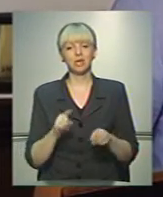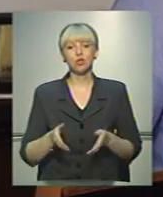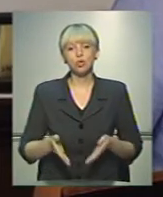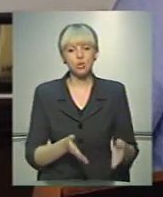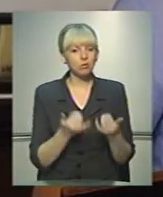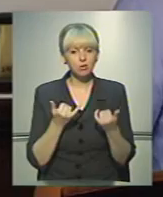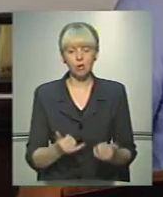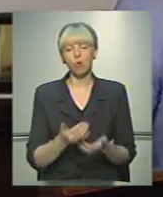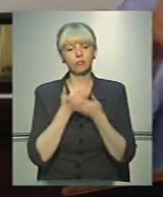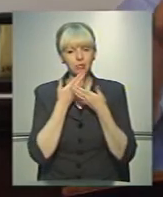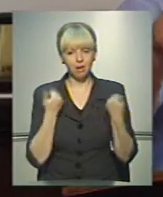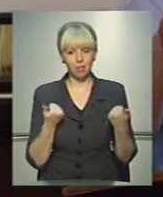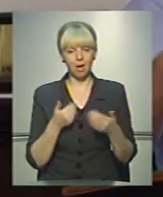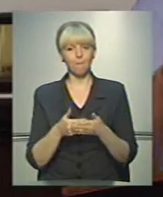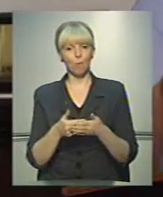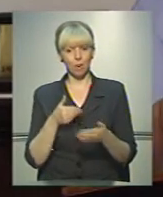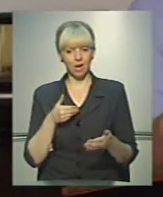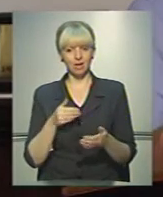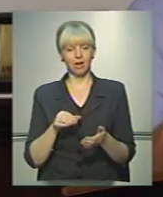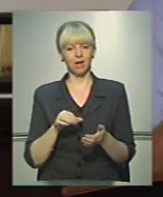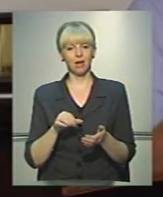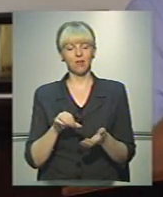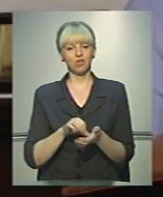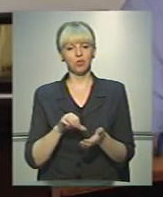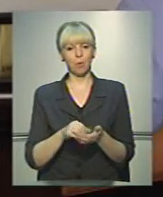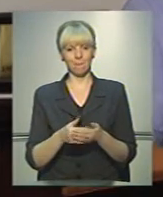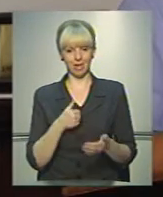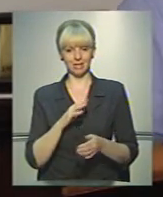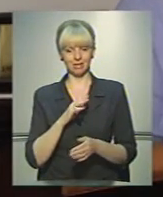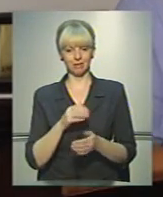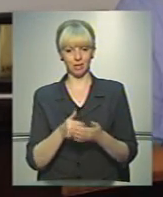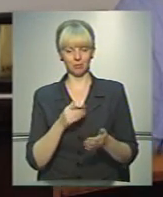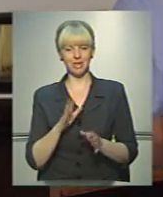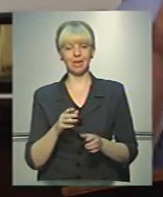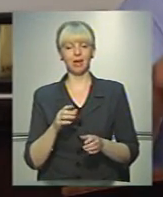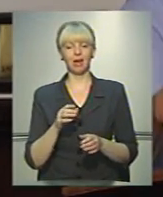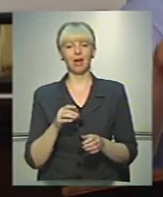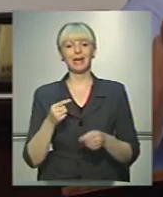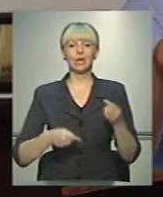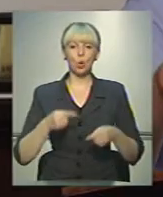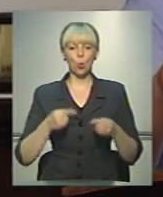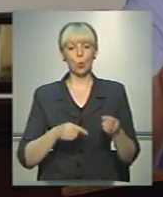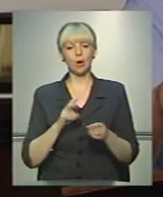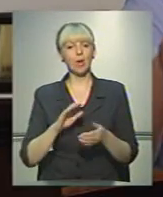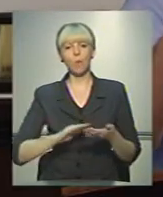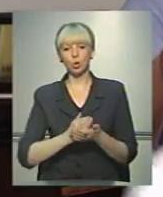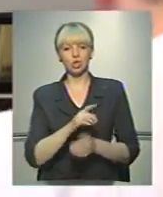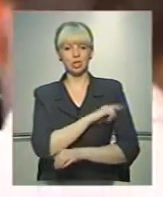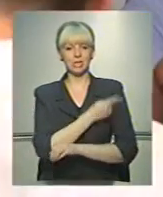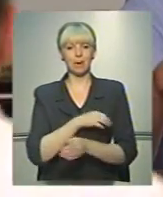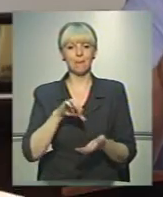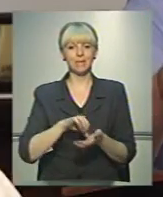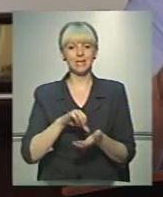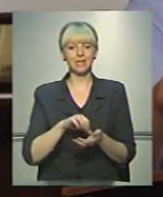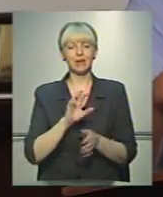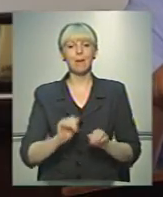шляху сьогодні немає. І попередня виступаюча, яка виступала переді мною, тільки критикує. Але не ми, як політичною силою, представники,